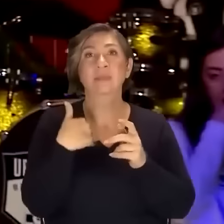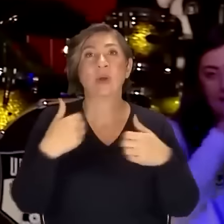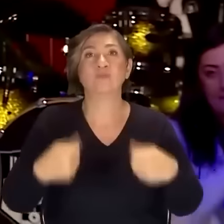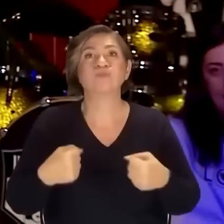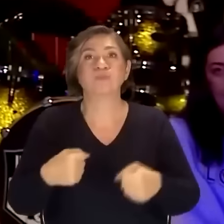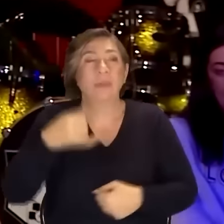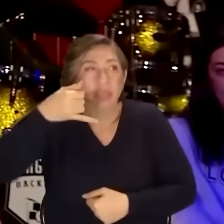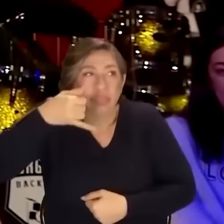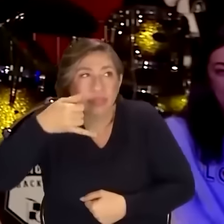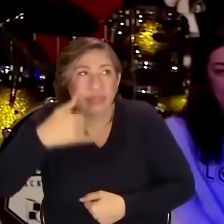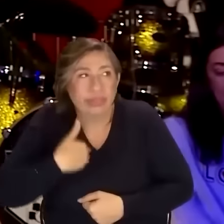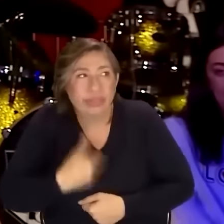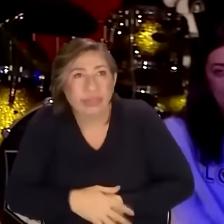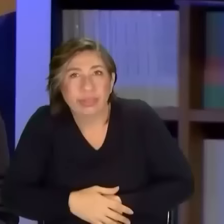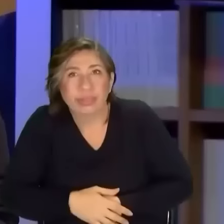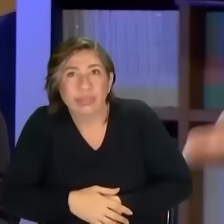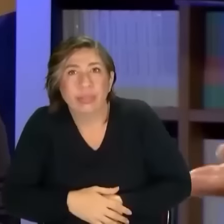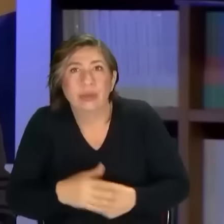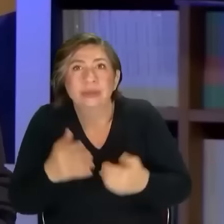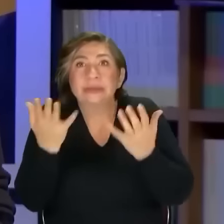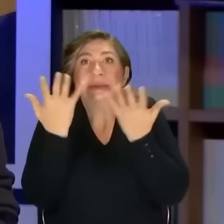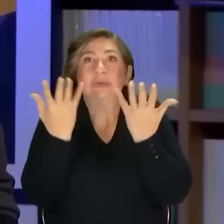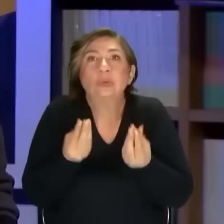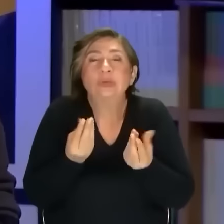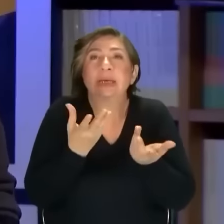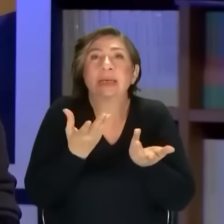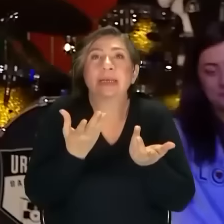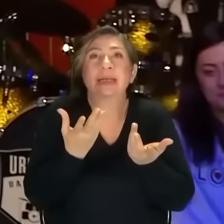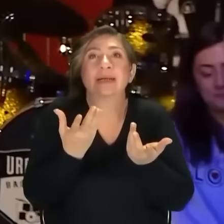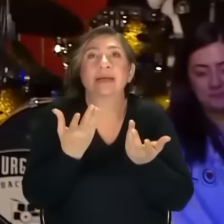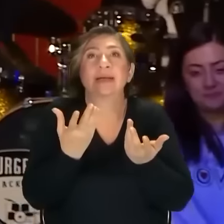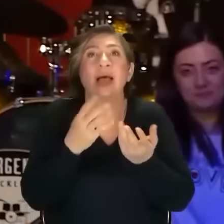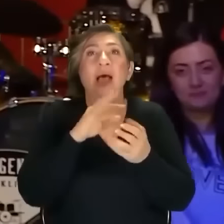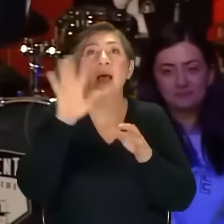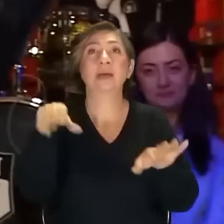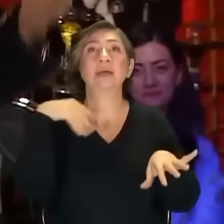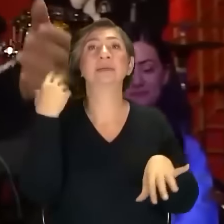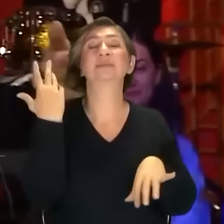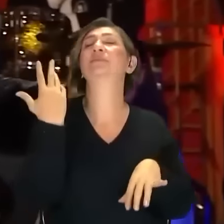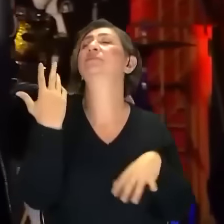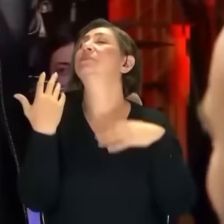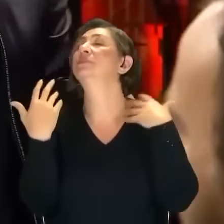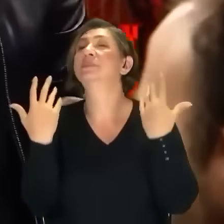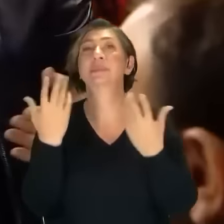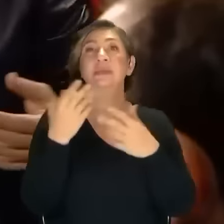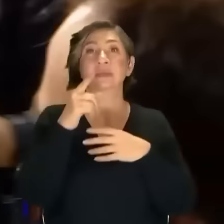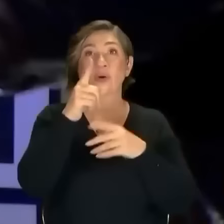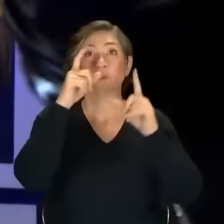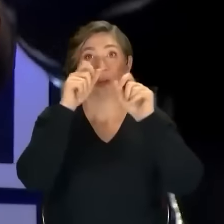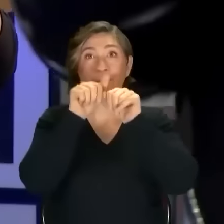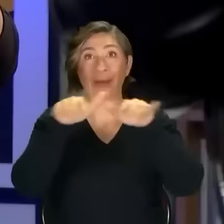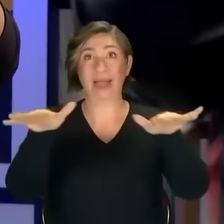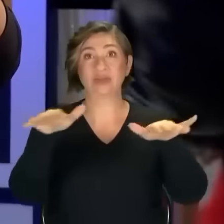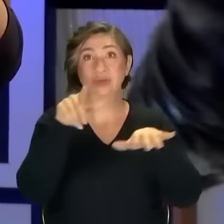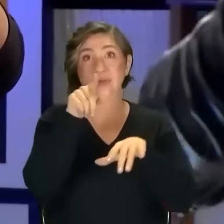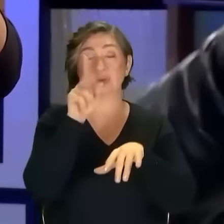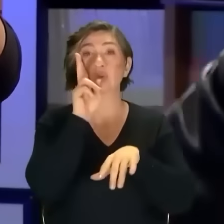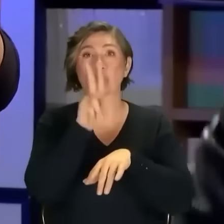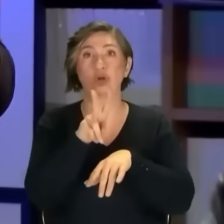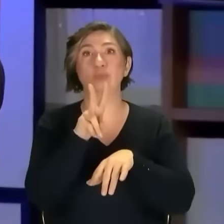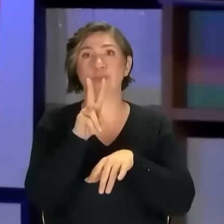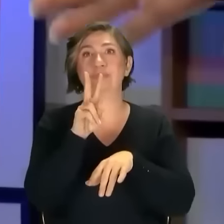kol bir bücürüm yani anlat mi Nasıl olacak bunlar hani böyle bir herkes böyle bir Haval paylaştın ama